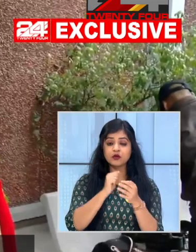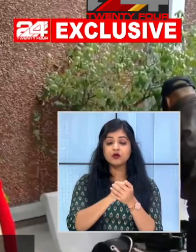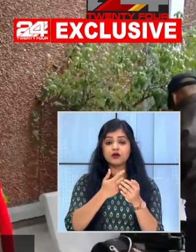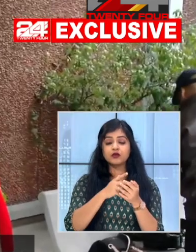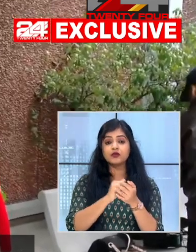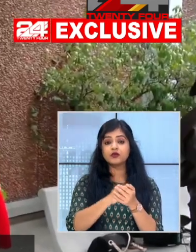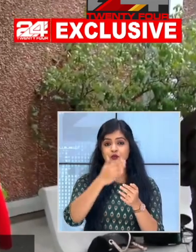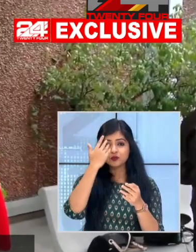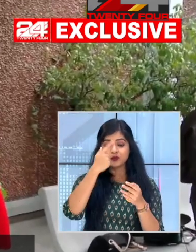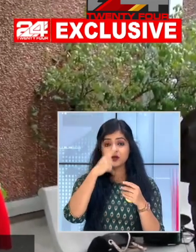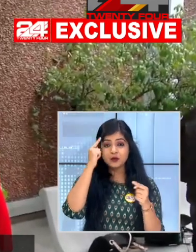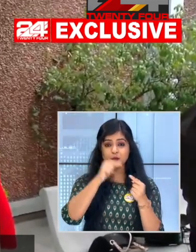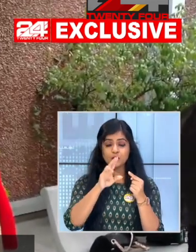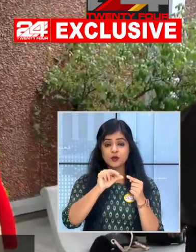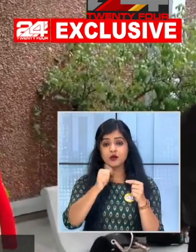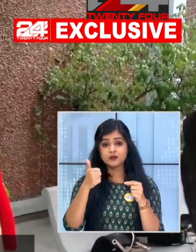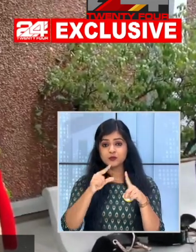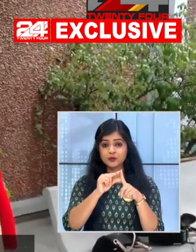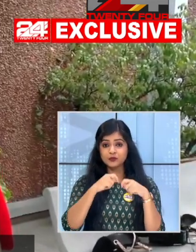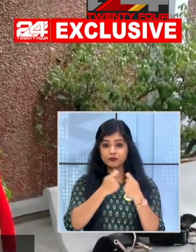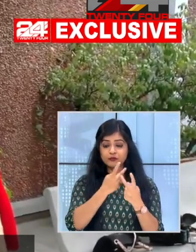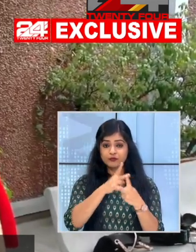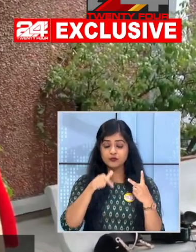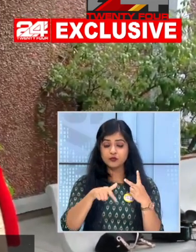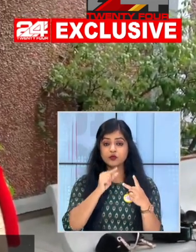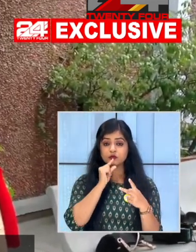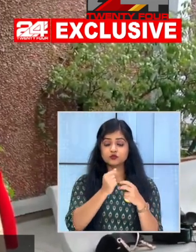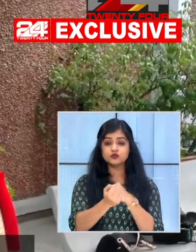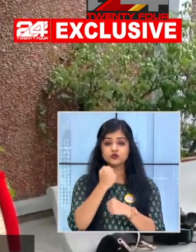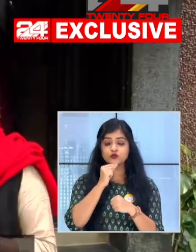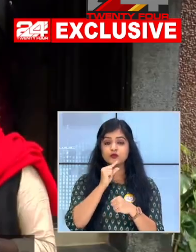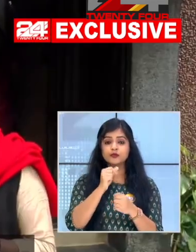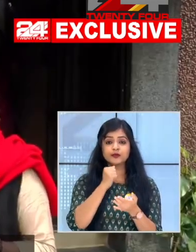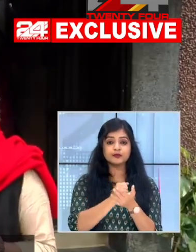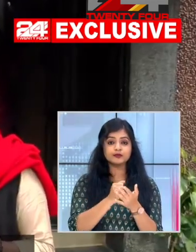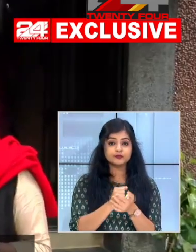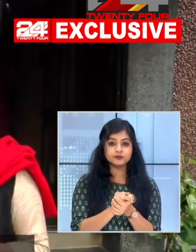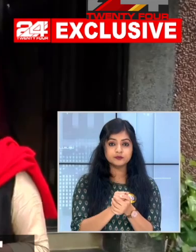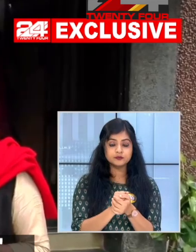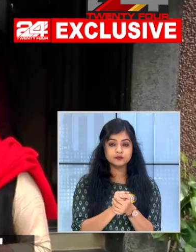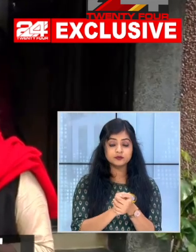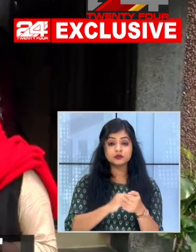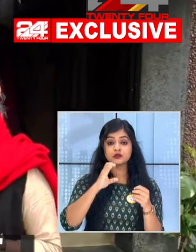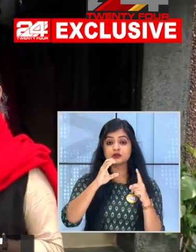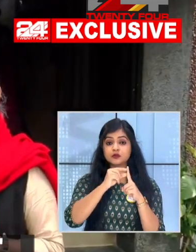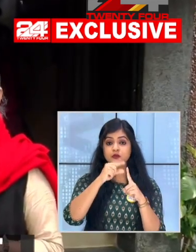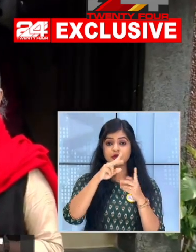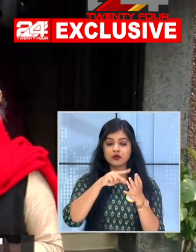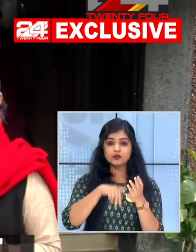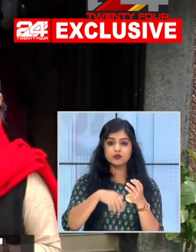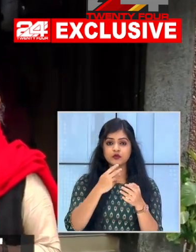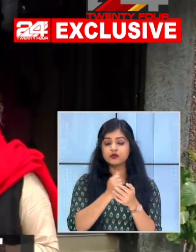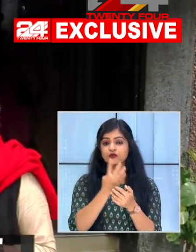ജനാധിപത്യ പാർട്ടികളും ഒക്കെ തന്നെ അതിനനുസരിച്ചുള്ള നിലപാടുകൾ സ്വീകരിക്കണം എന്നുള്ളതാണ്. ഇപ്പോ CPIക്ക് ലഭിച്ച 4